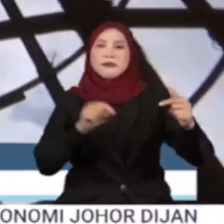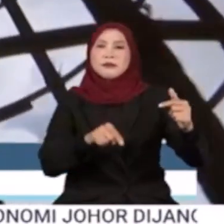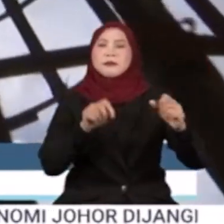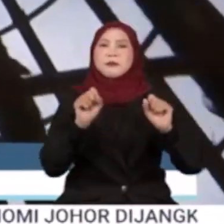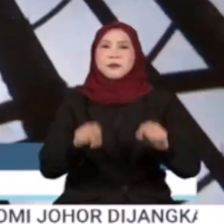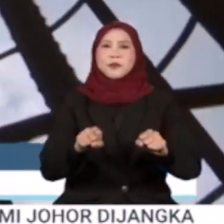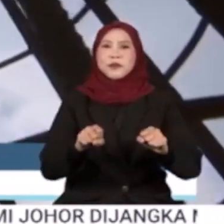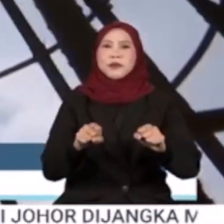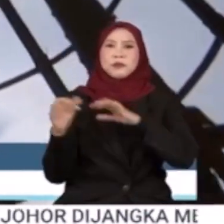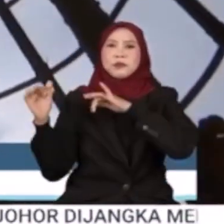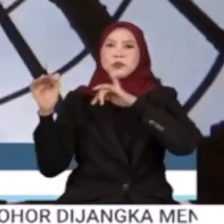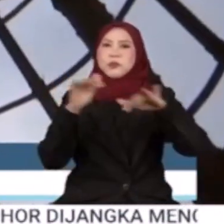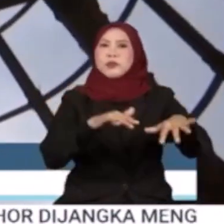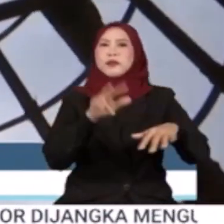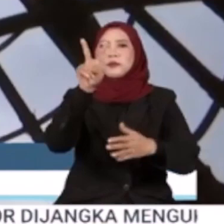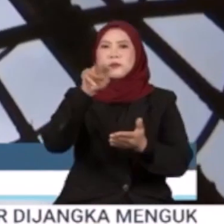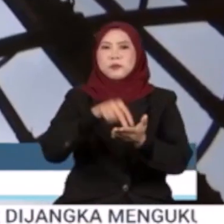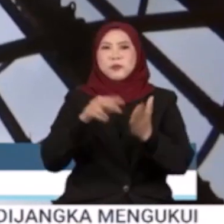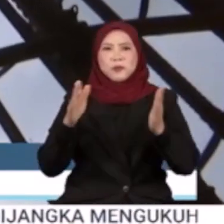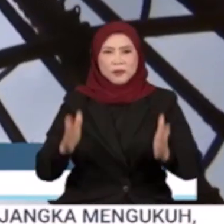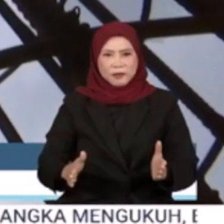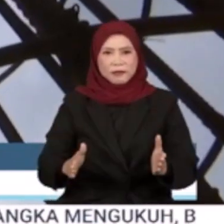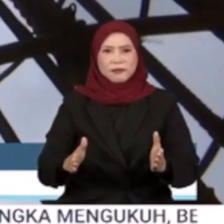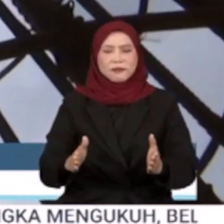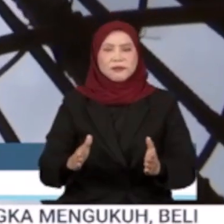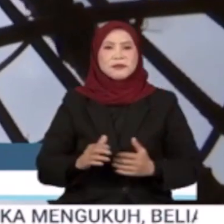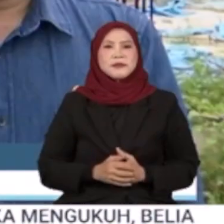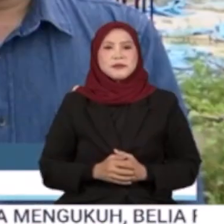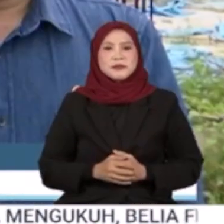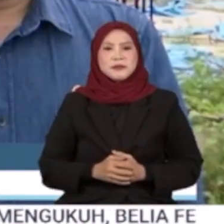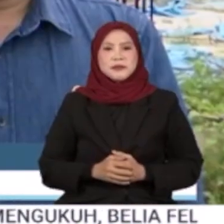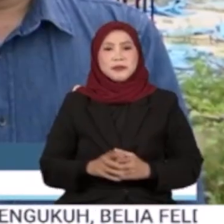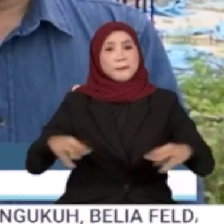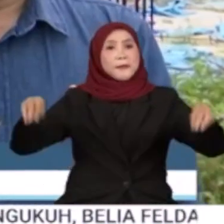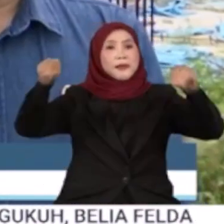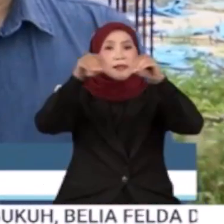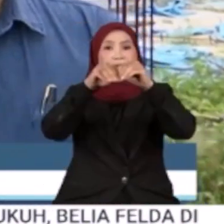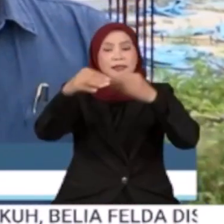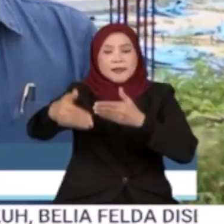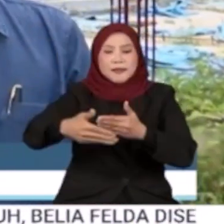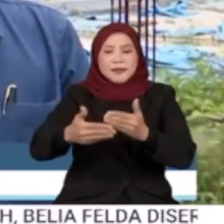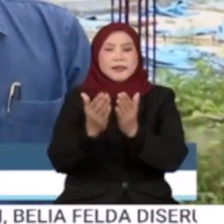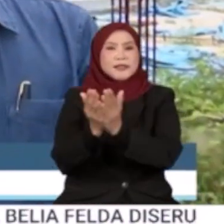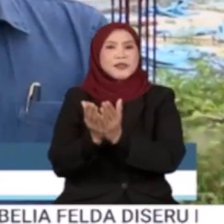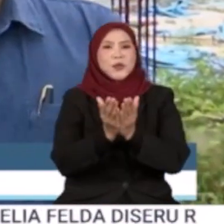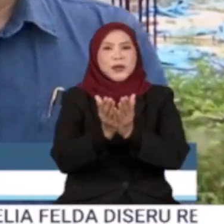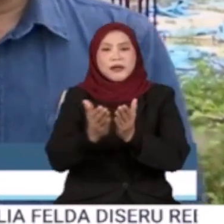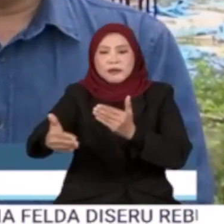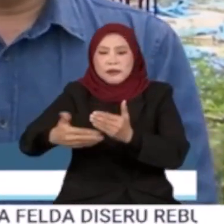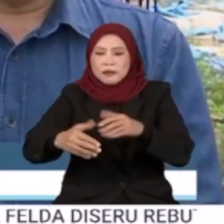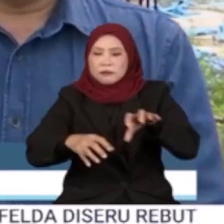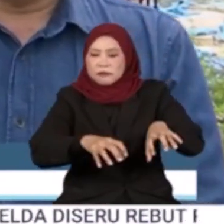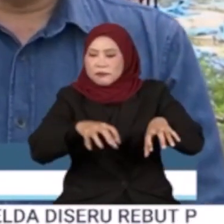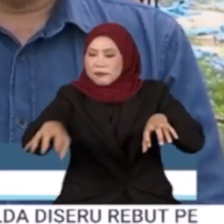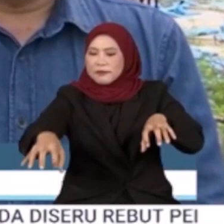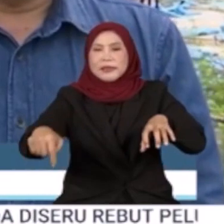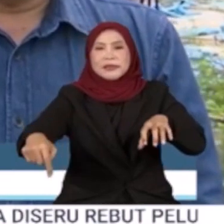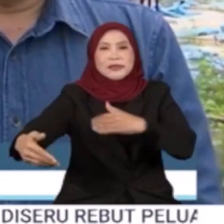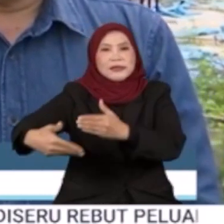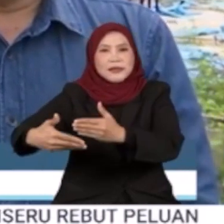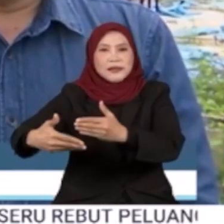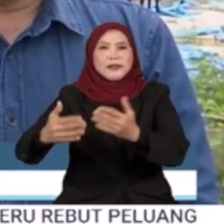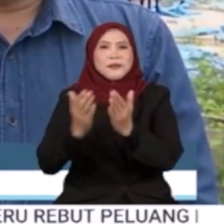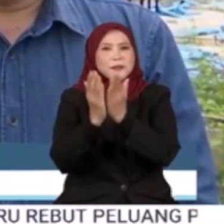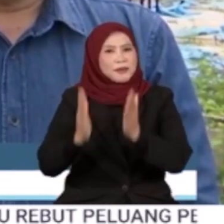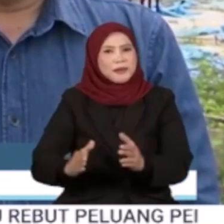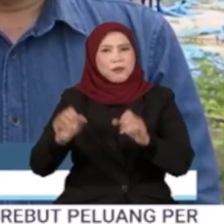dapat menampung sekurang 2,000 orang jemaah. Kan? Lagi pula masjid ini dekat dengan Sekolah Menengah Kebangsaan Chanlun. Kita mengharapkan